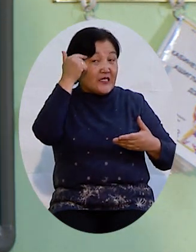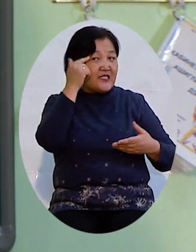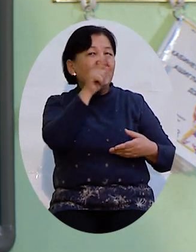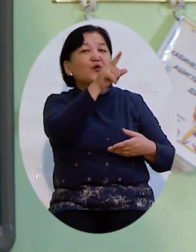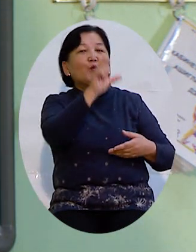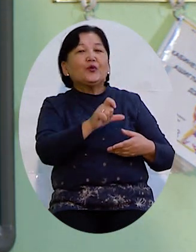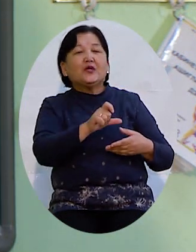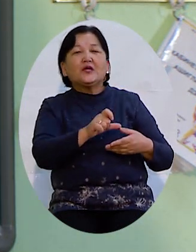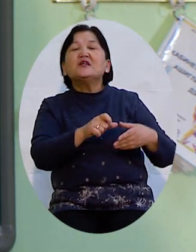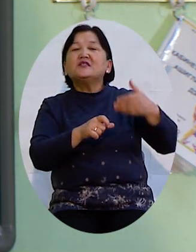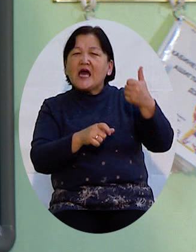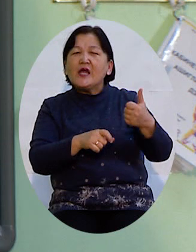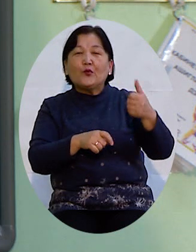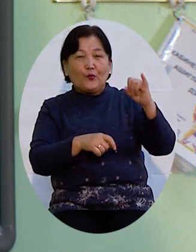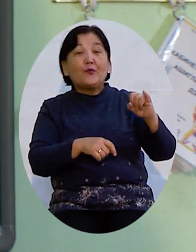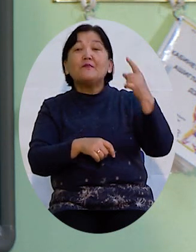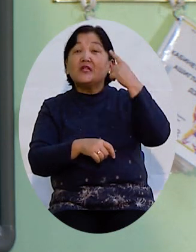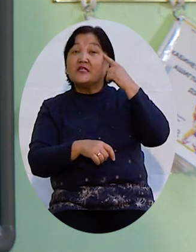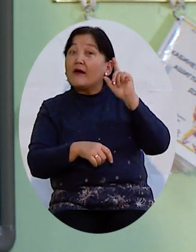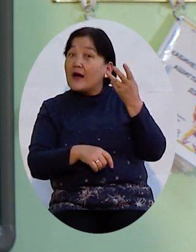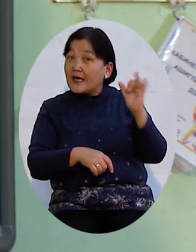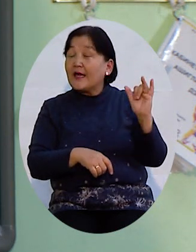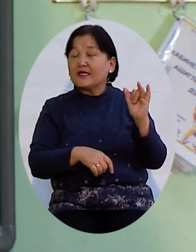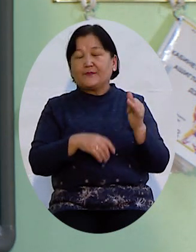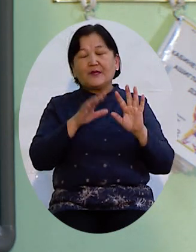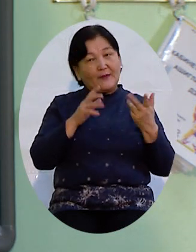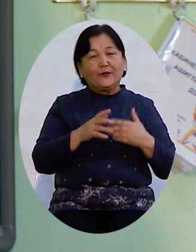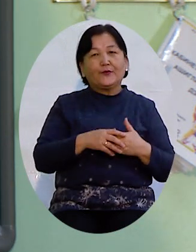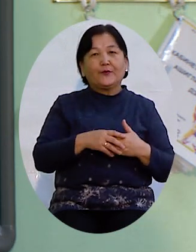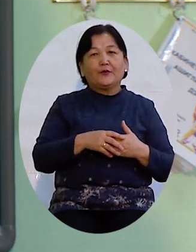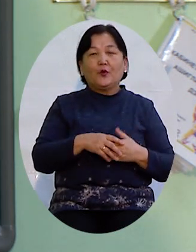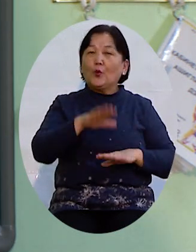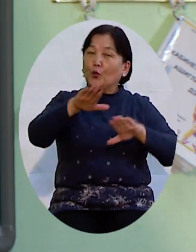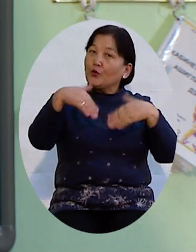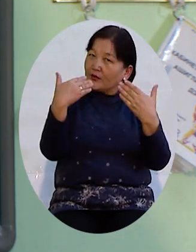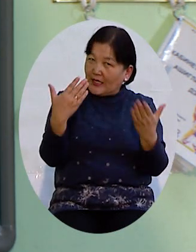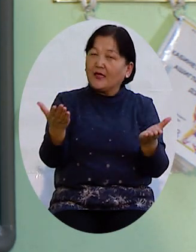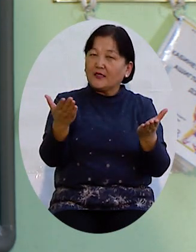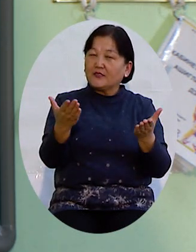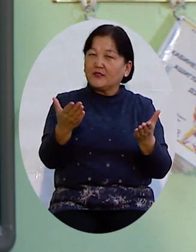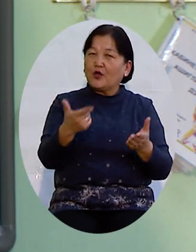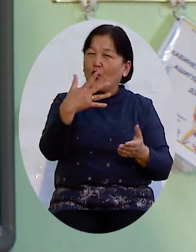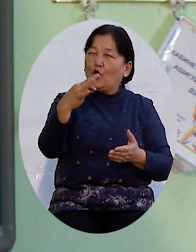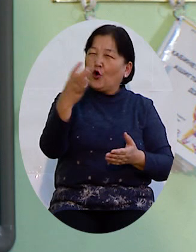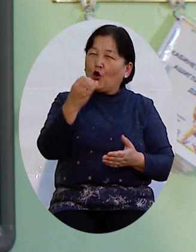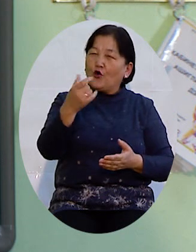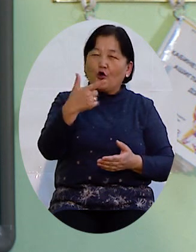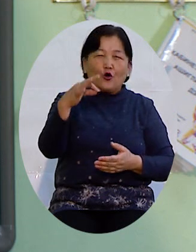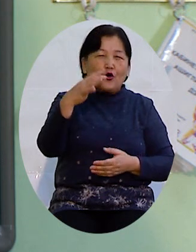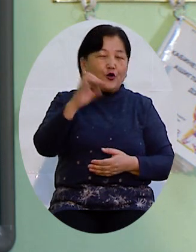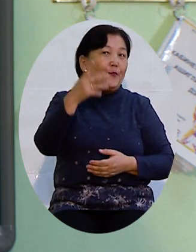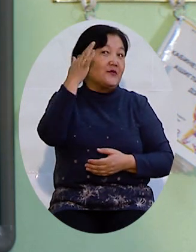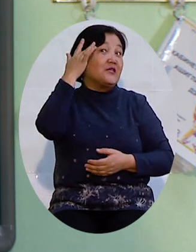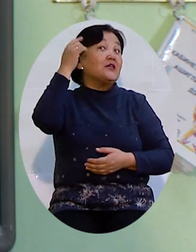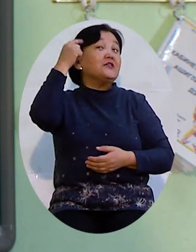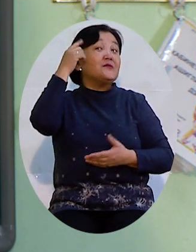санааг гаргажээ гэсэн тийм бодол орж ирсэн байж болно шүү дээ. Өөр сурагч та бүхэн их гой